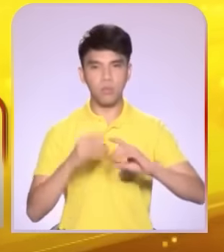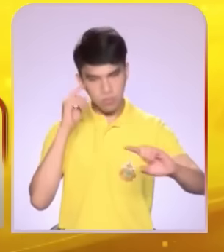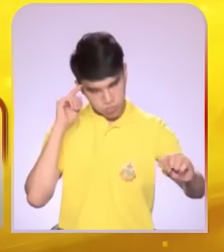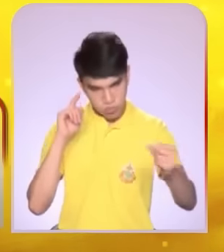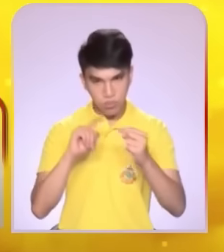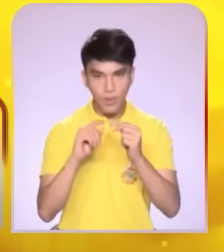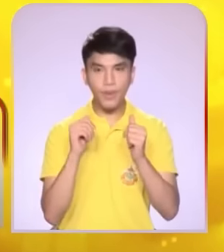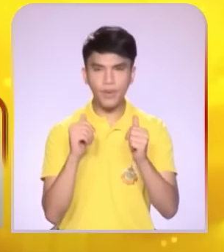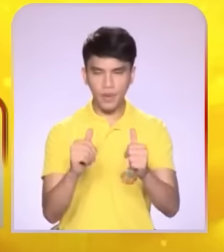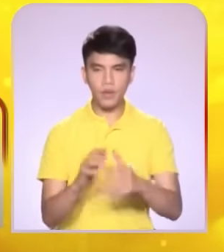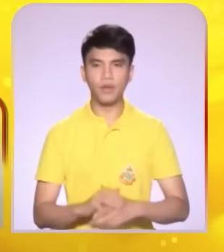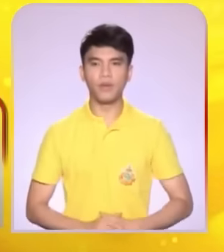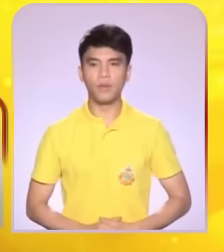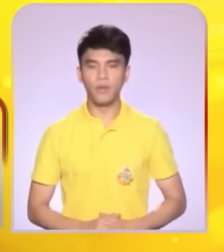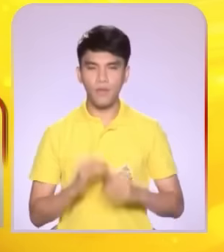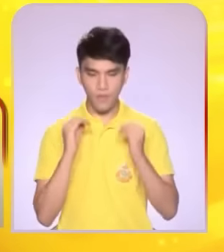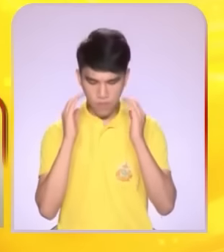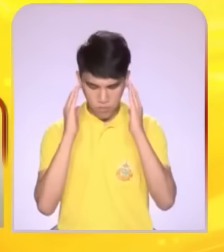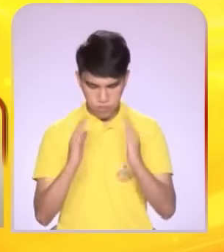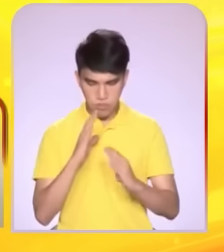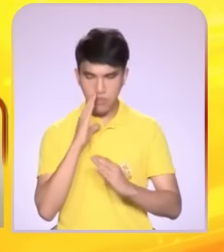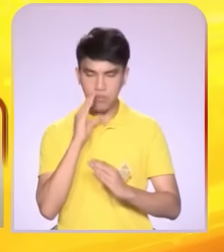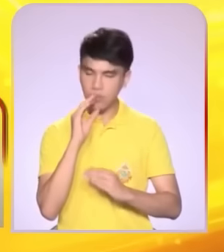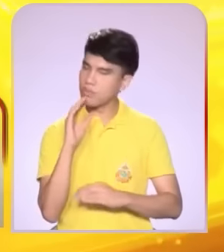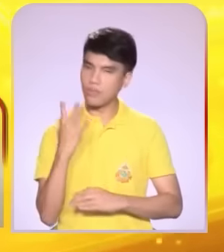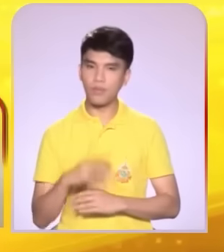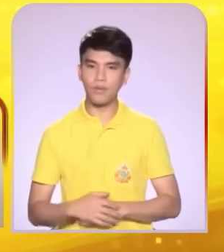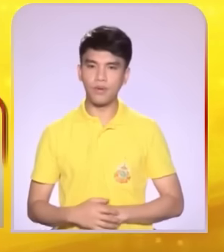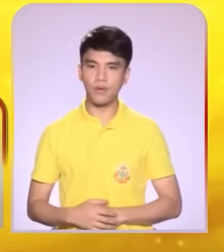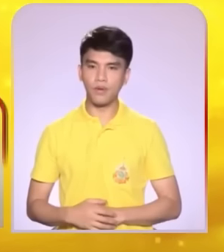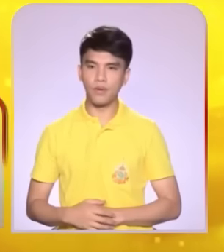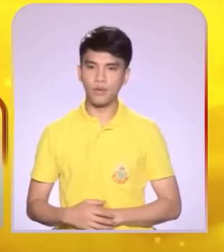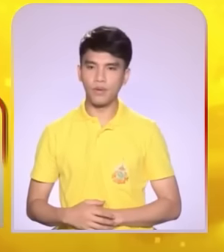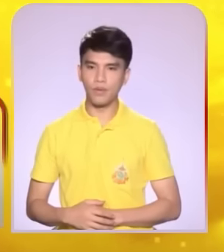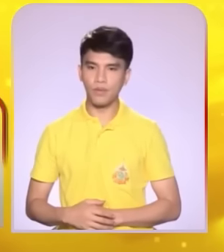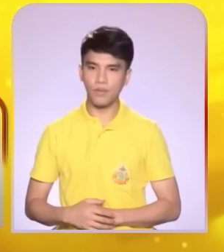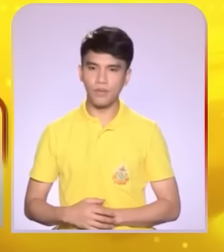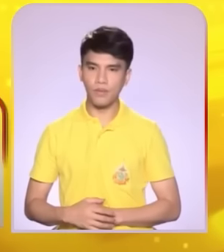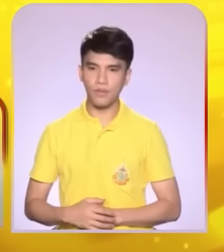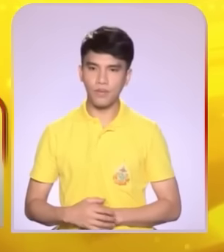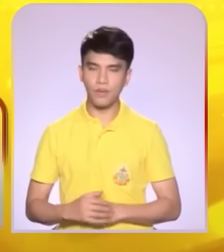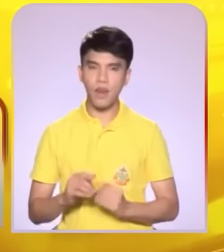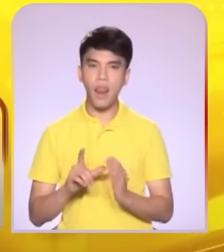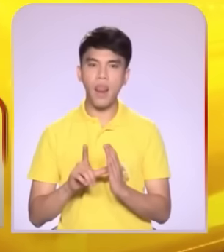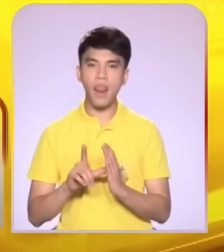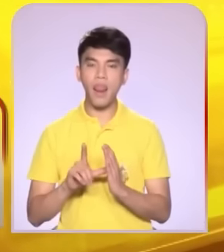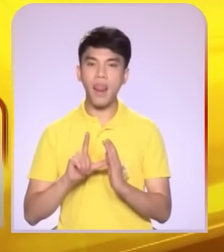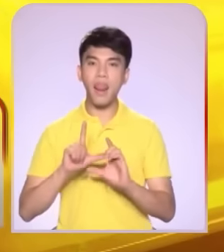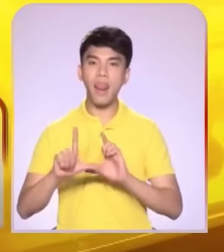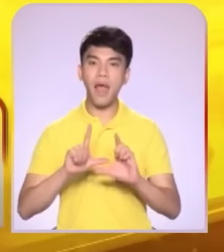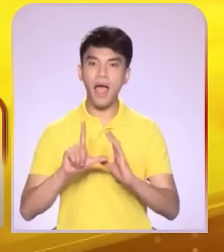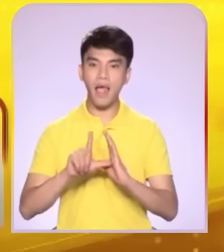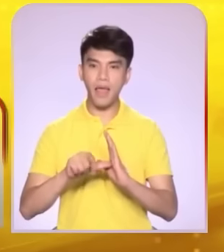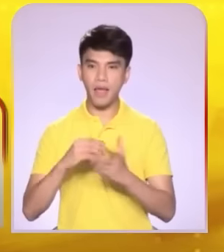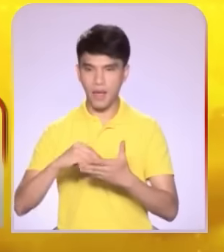ที่ดีมากๆหลังจากนั้นครูอ้วนจึงไม่พูดอะไรอีกจากนั้นทางทีมงานดึงไลน์ของเลขาครูอ้วนเข้าในกรุ๊ปไลน์เพื่อ